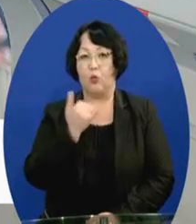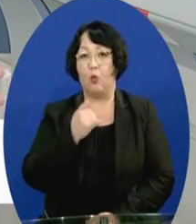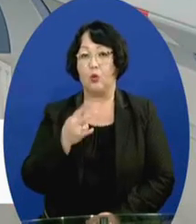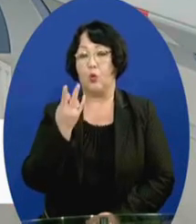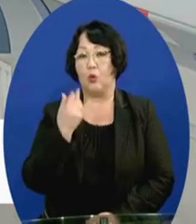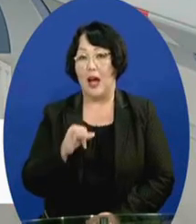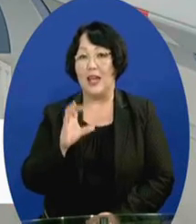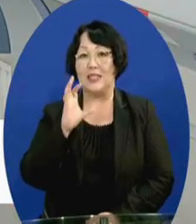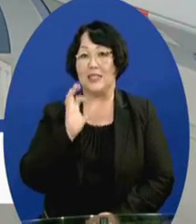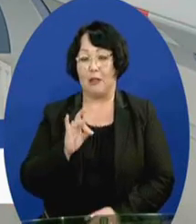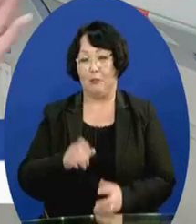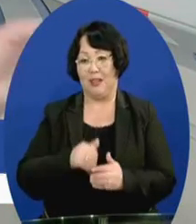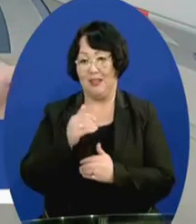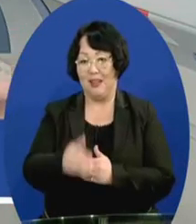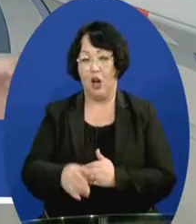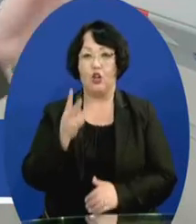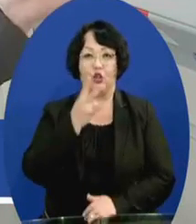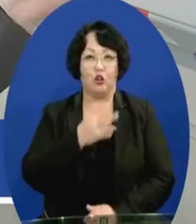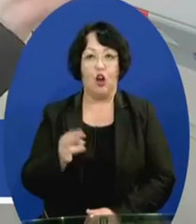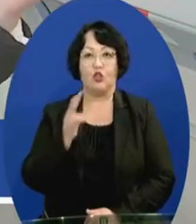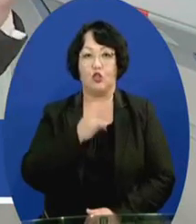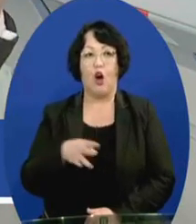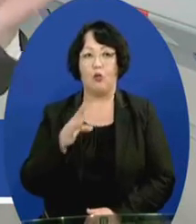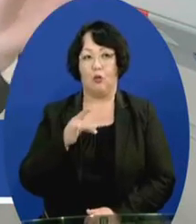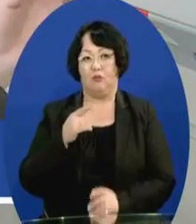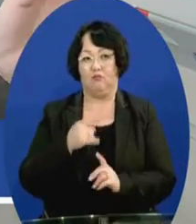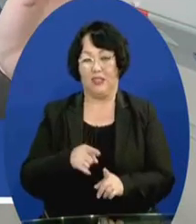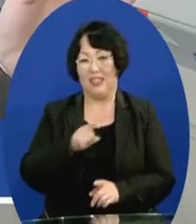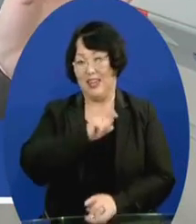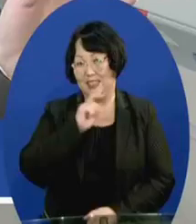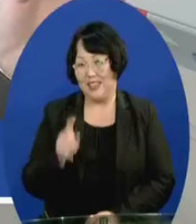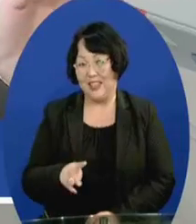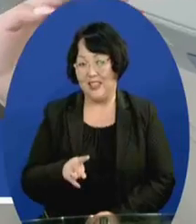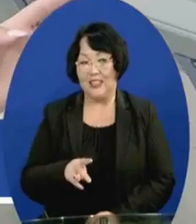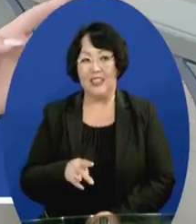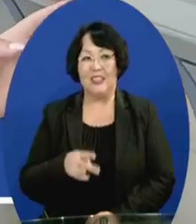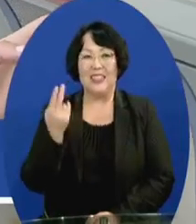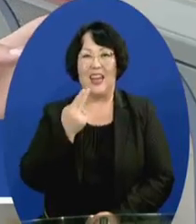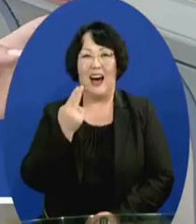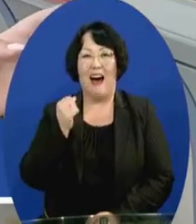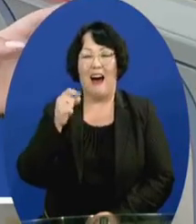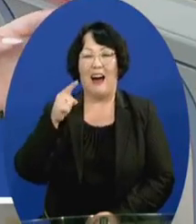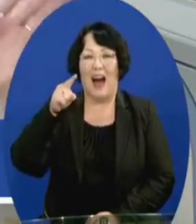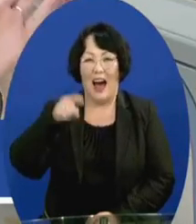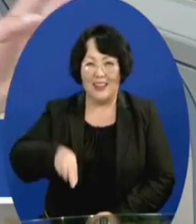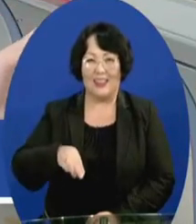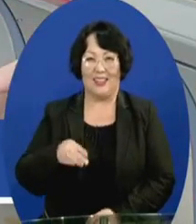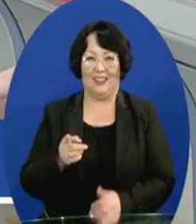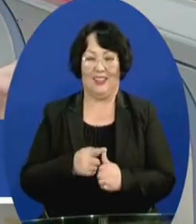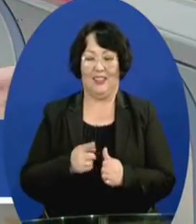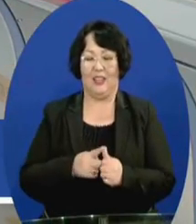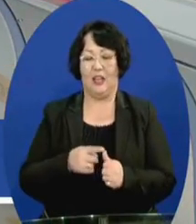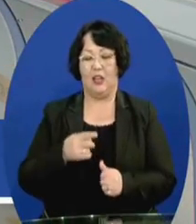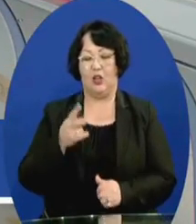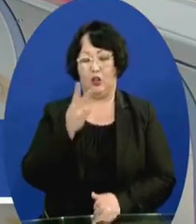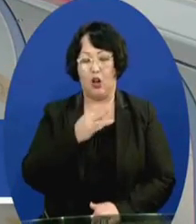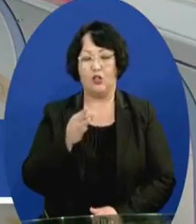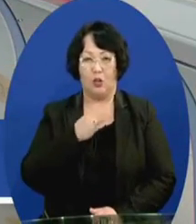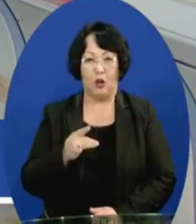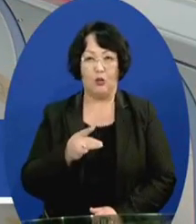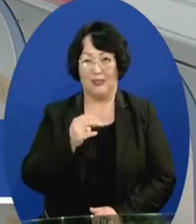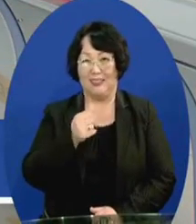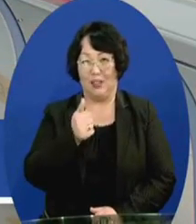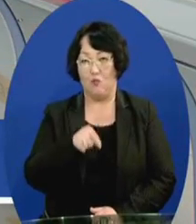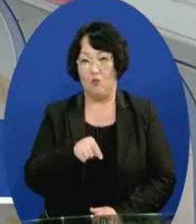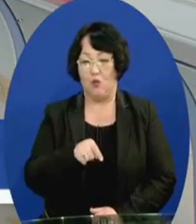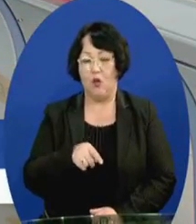уурхай салбарын дараагаар орох. За яг ноос ноолын энэ зах зээл цагаан алт хийдэг энэ зах зээл цаашид за хөгжихийн тулд за яг